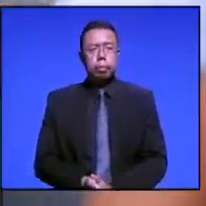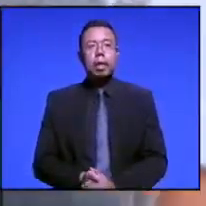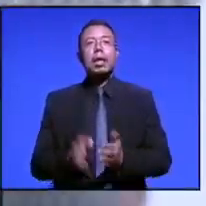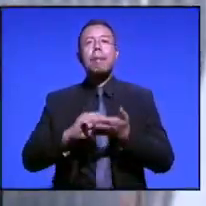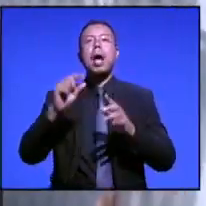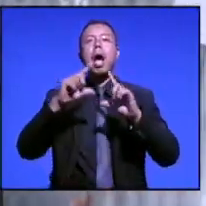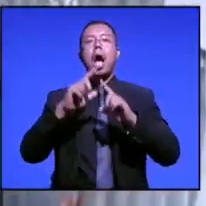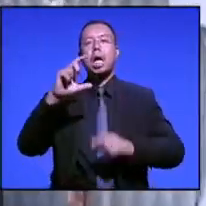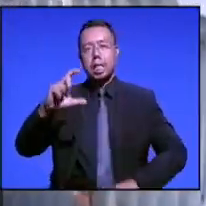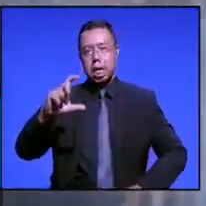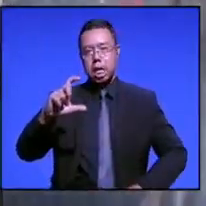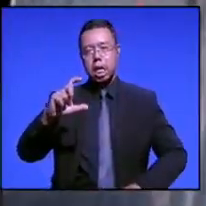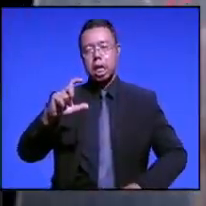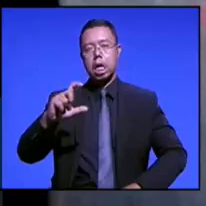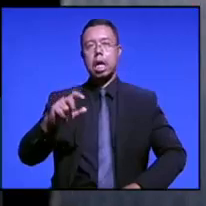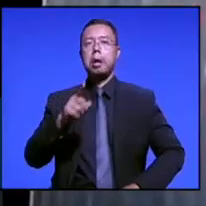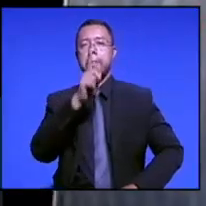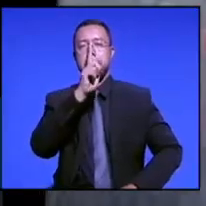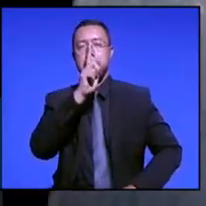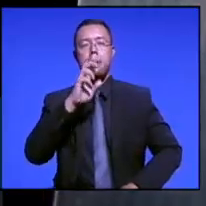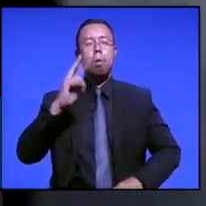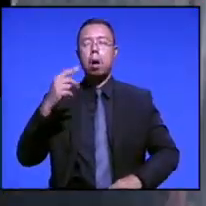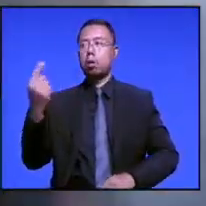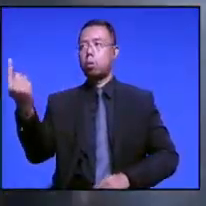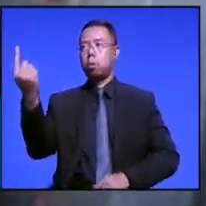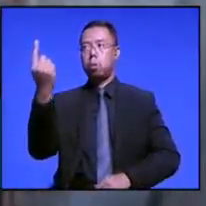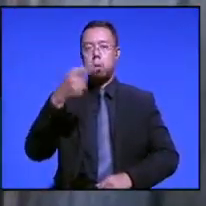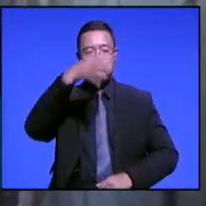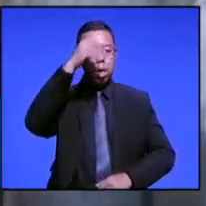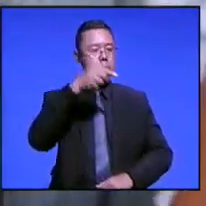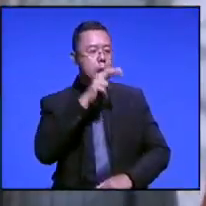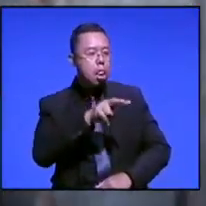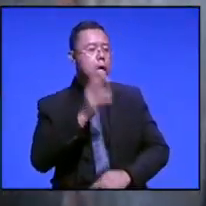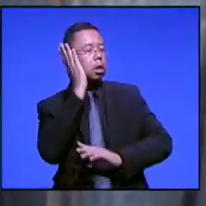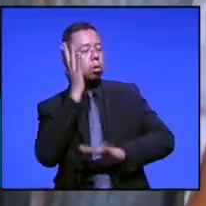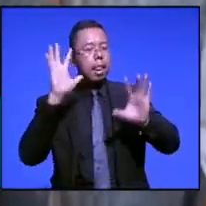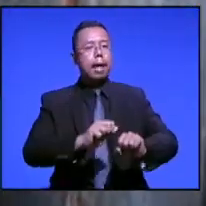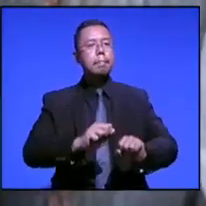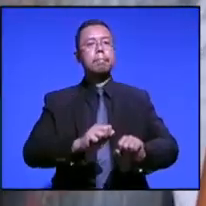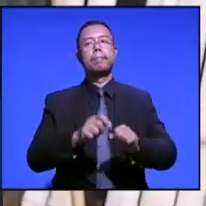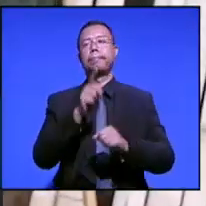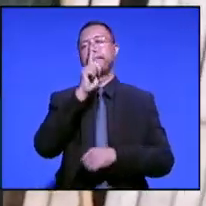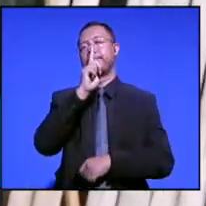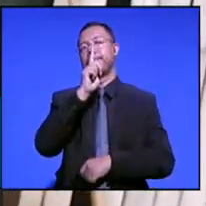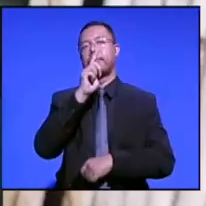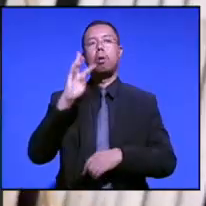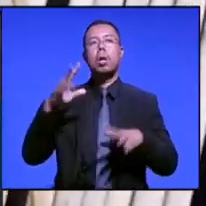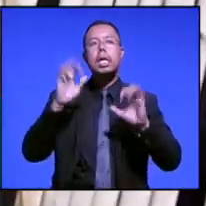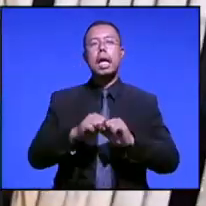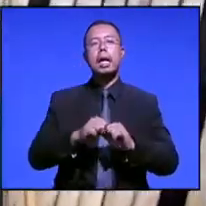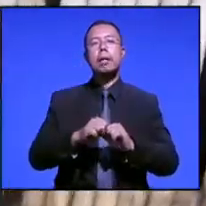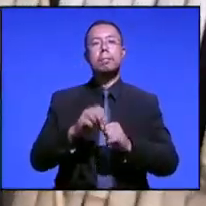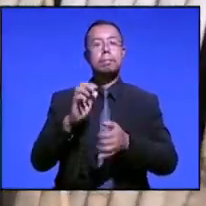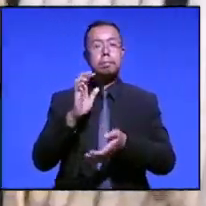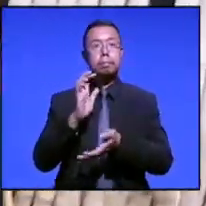Aceh tidak bisa berkutik saat ditangkap tim Crime Hunter Satreskrim Polres Parepare, Sulawesi Selatan. Saat ditangkap, residivis